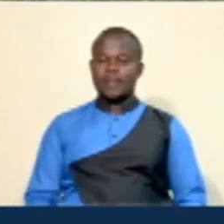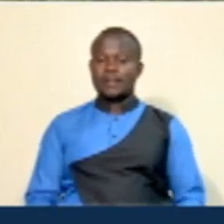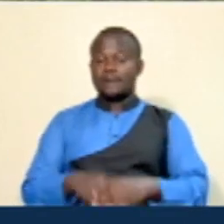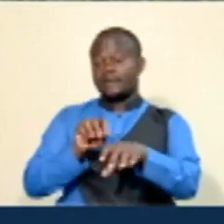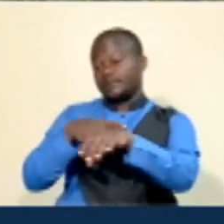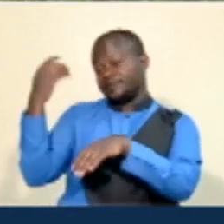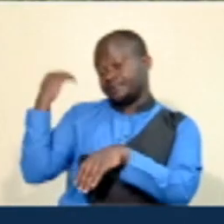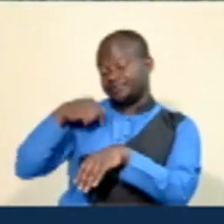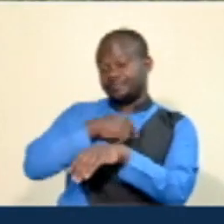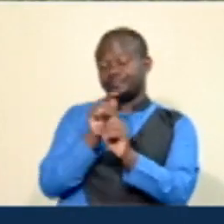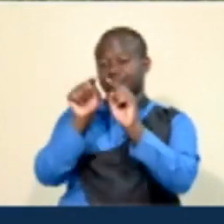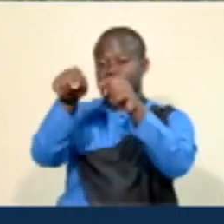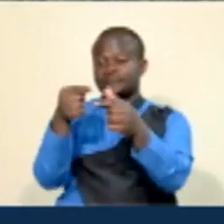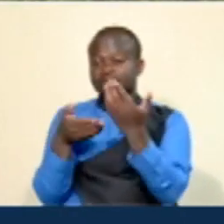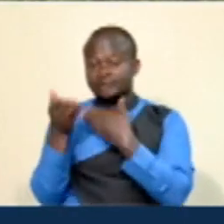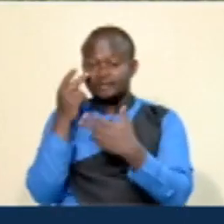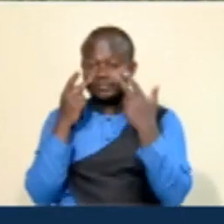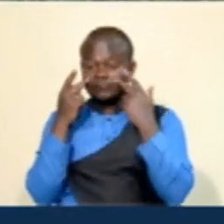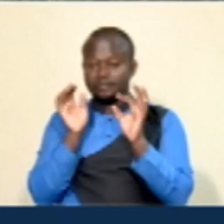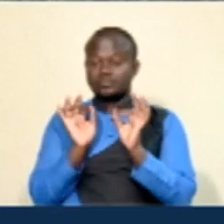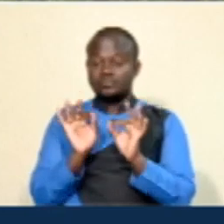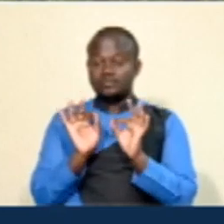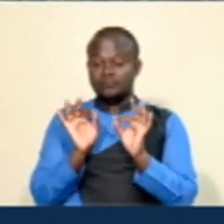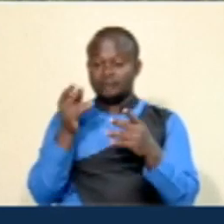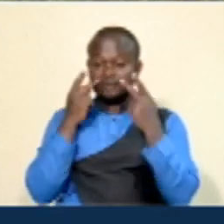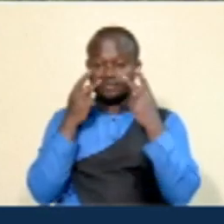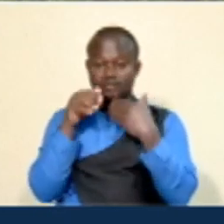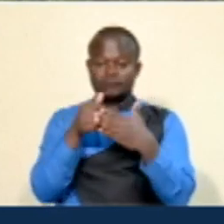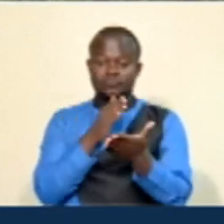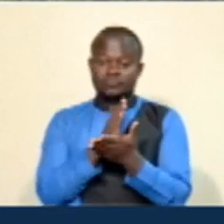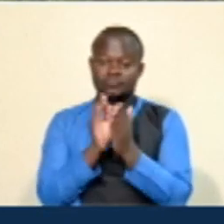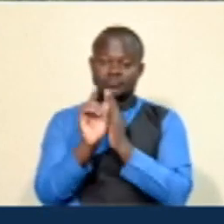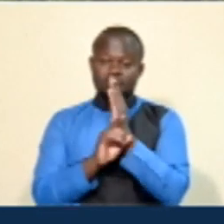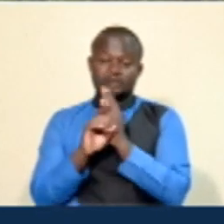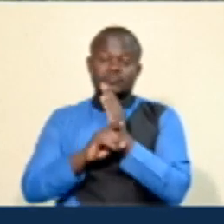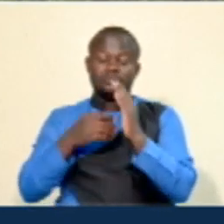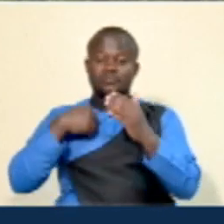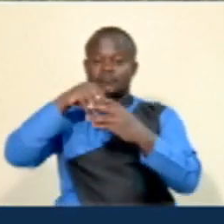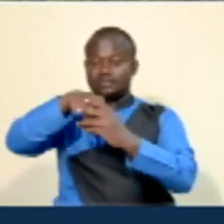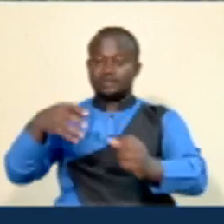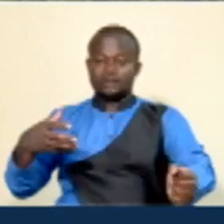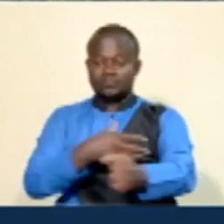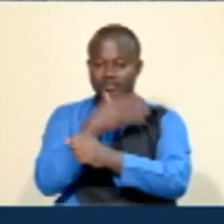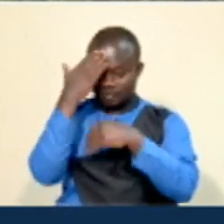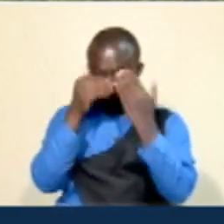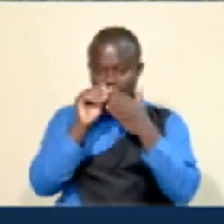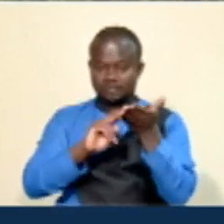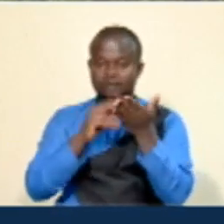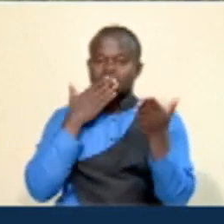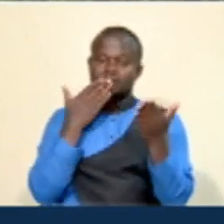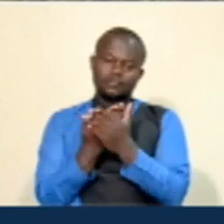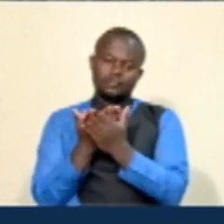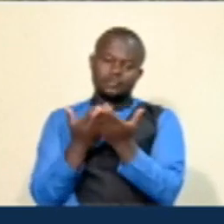icyo gihe twasohokeraga tukabona ni sawa, tukabona nyine akarere karimo karabigiramo imbaraga kugira ngo uriya musozi ubyazwe